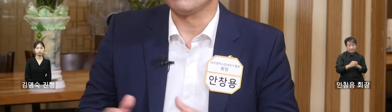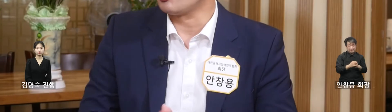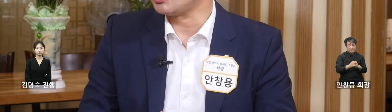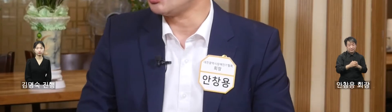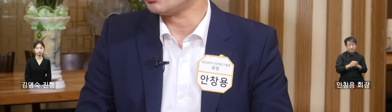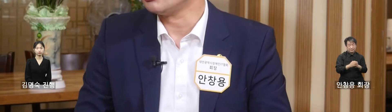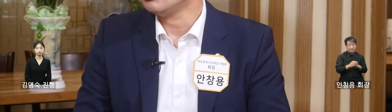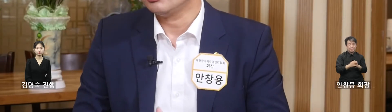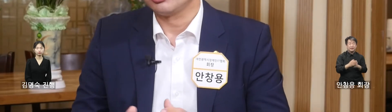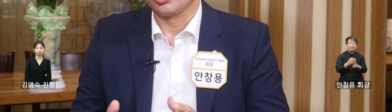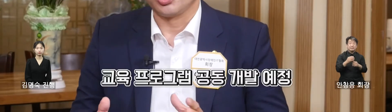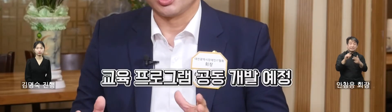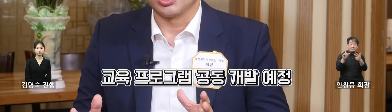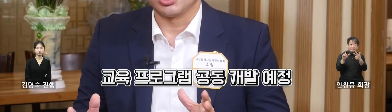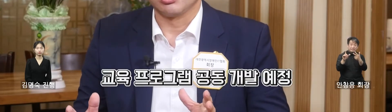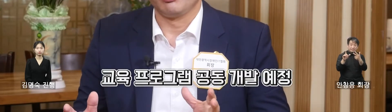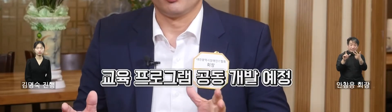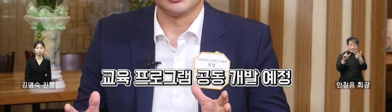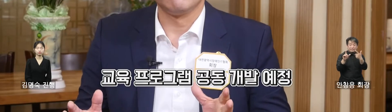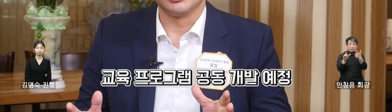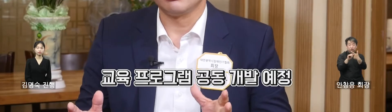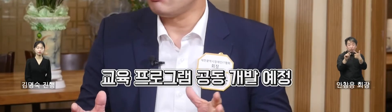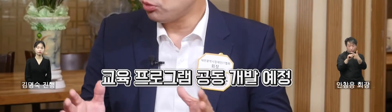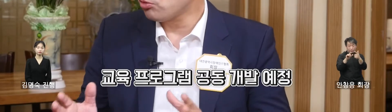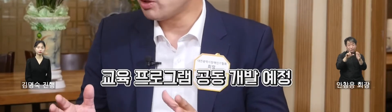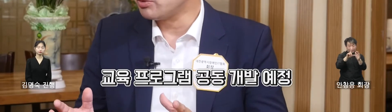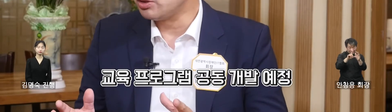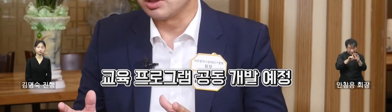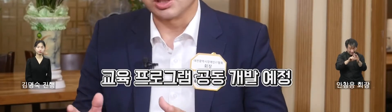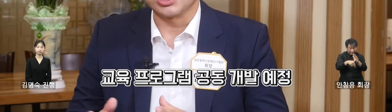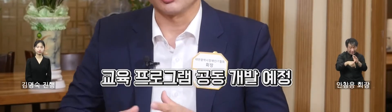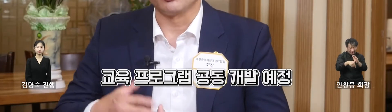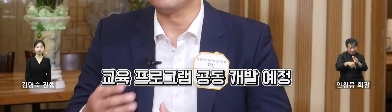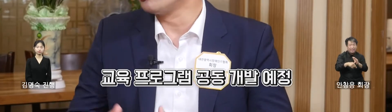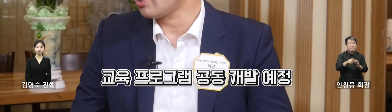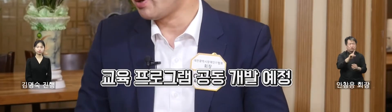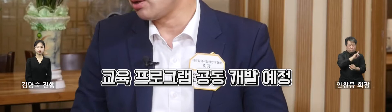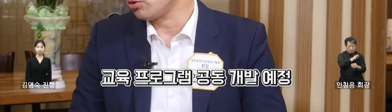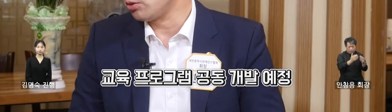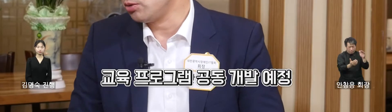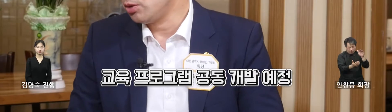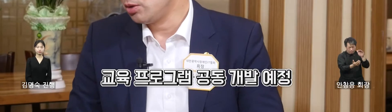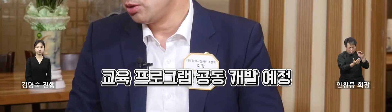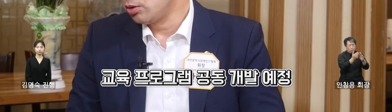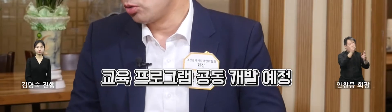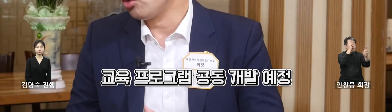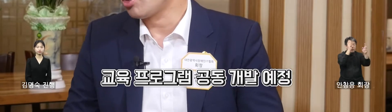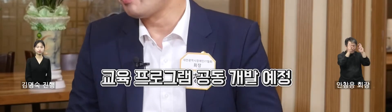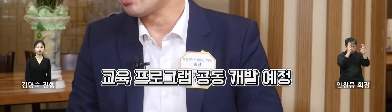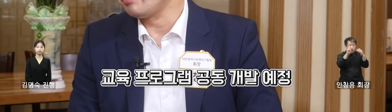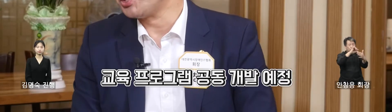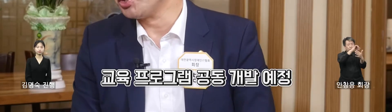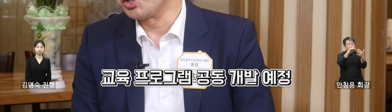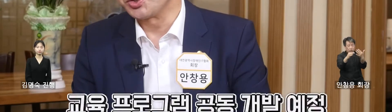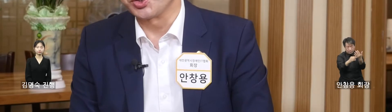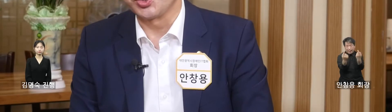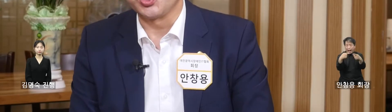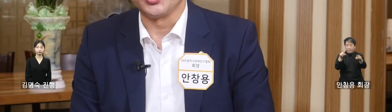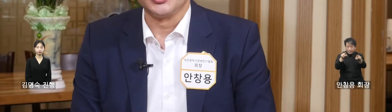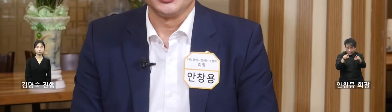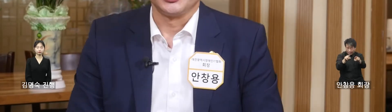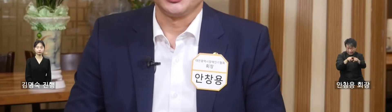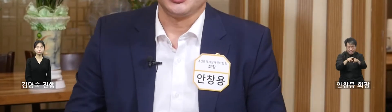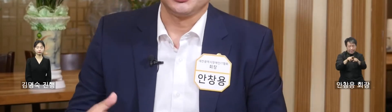한 기업과 저희가 그 보안 및 프로그램을 같이 공동 개발하기로 교육 협약을 맺은 게